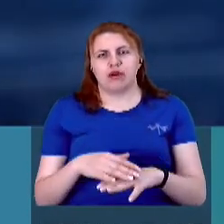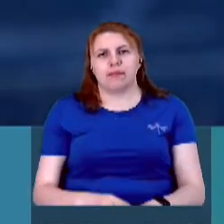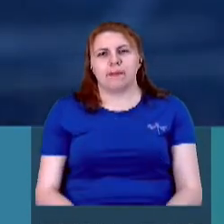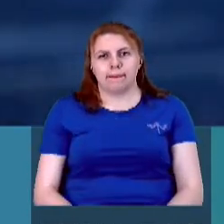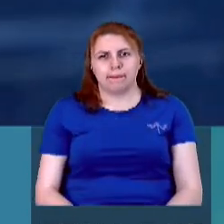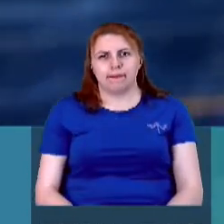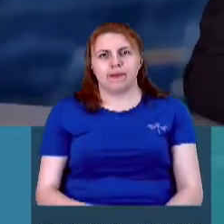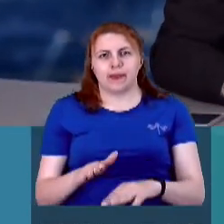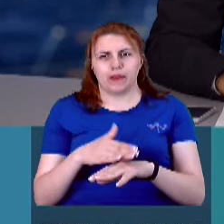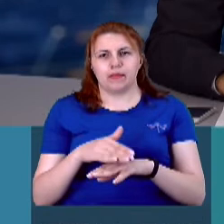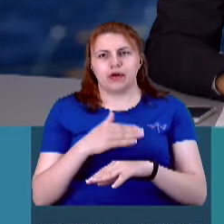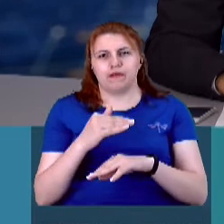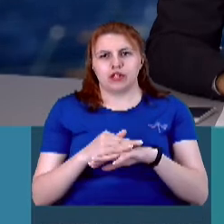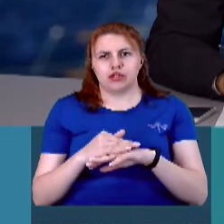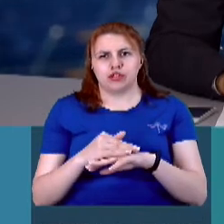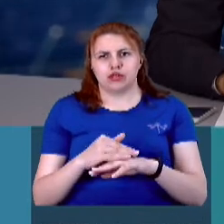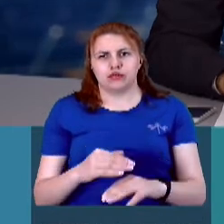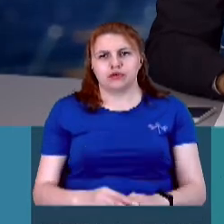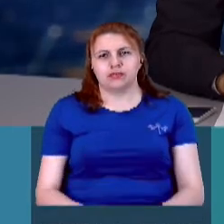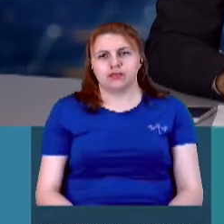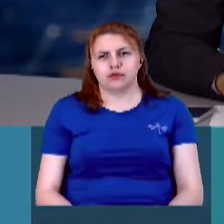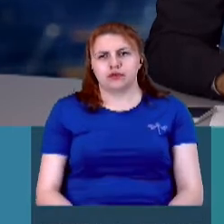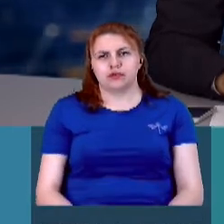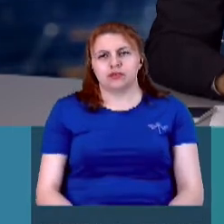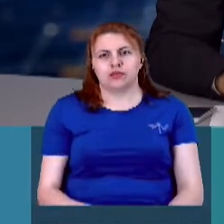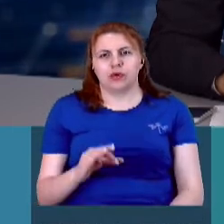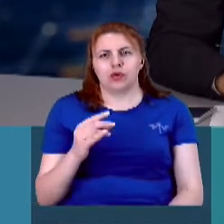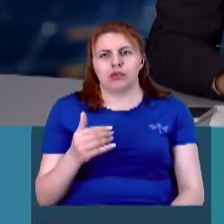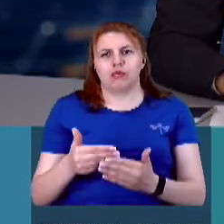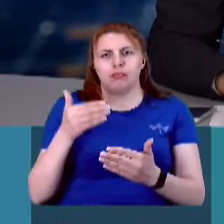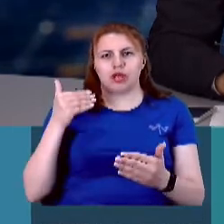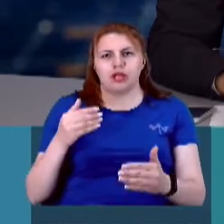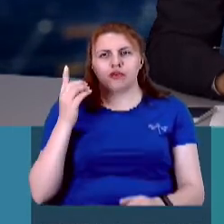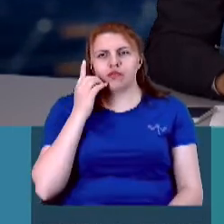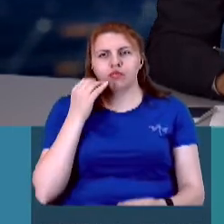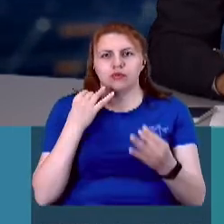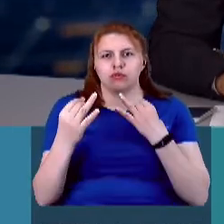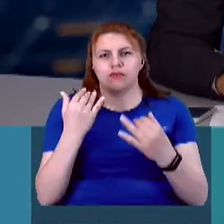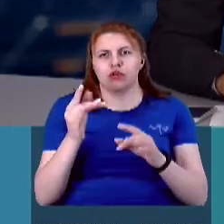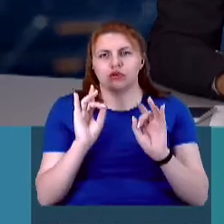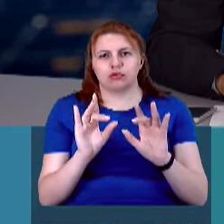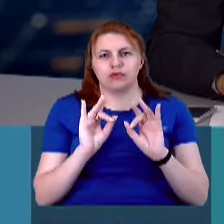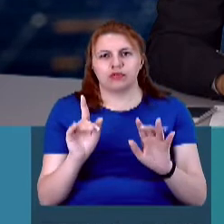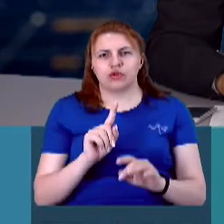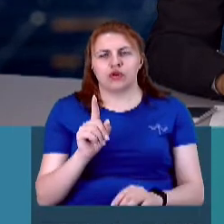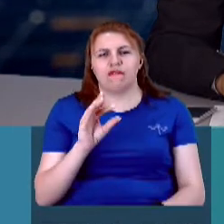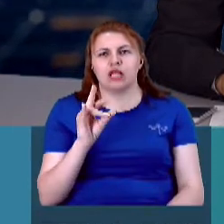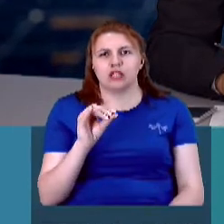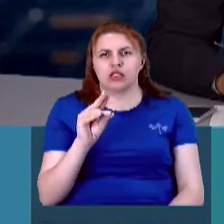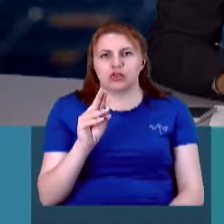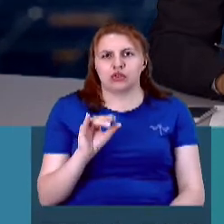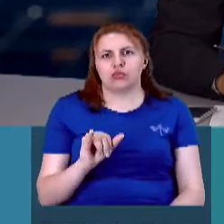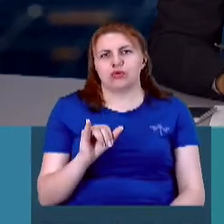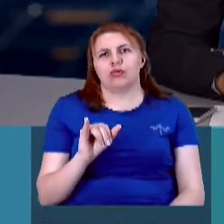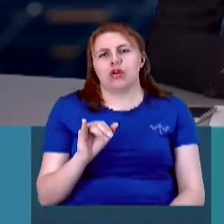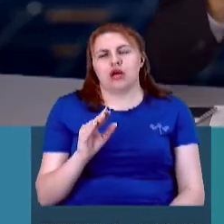розмови. Пані Ольго, доброго вечора. Доброго вечора. Пані Ольго, попередньо у телефонній розмові ви розповіли мені, що з Валентиною працюють